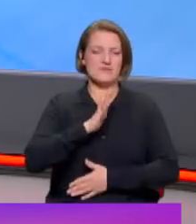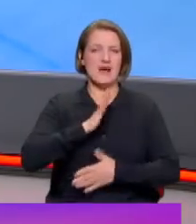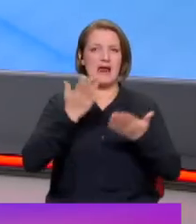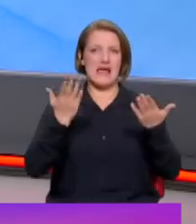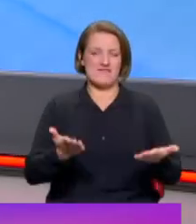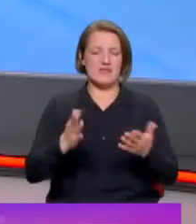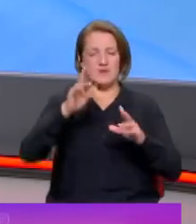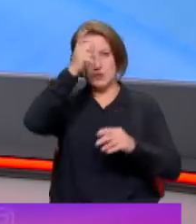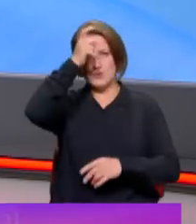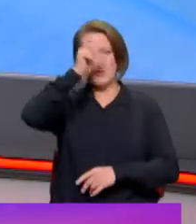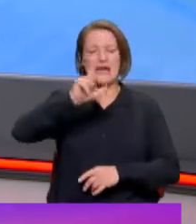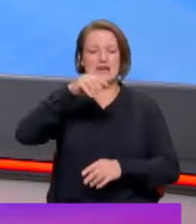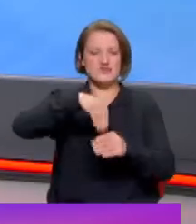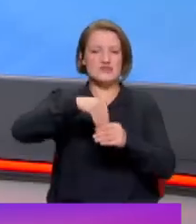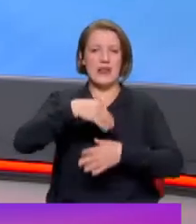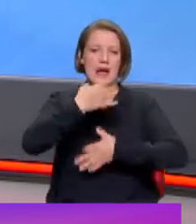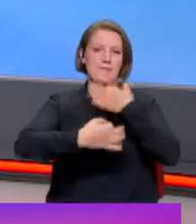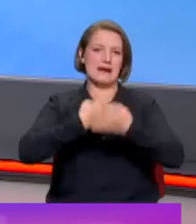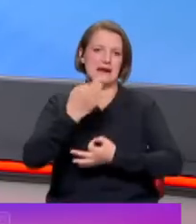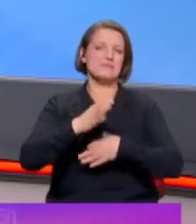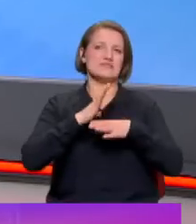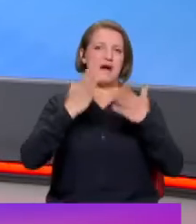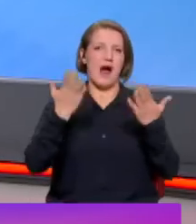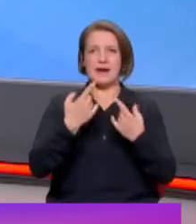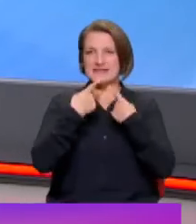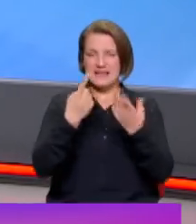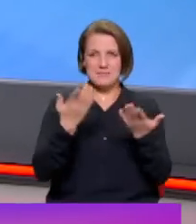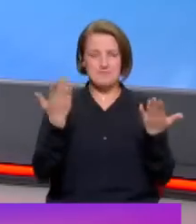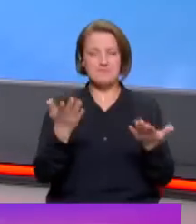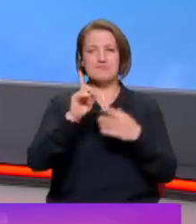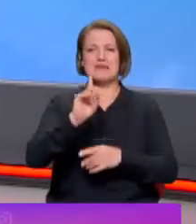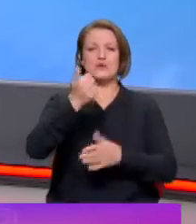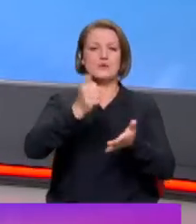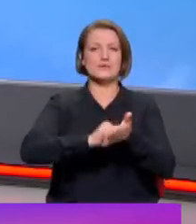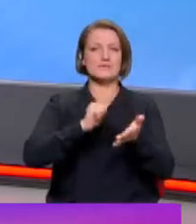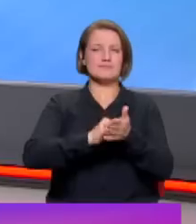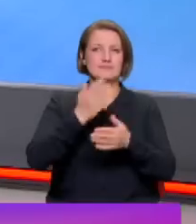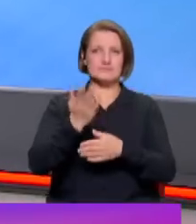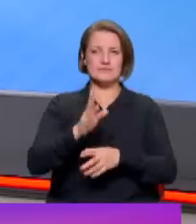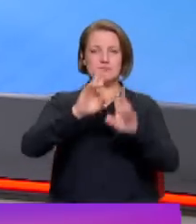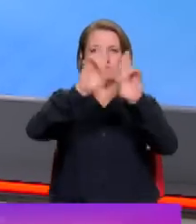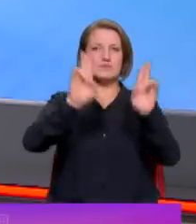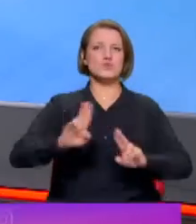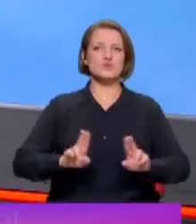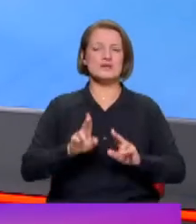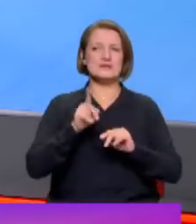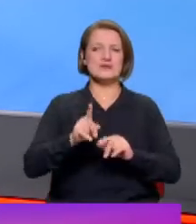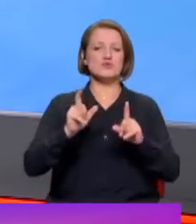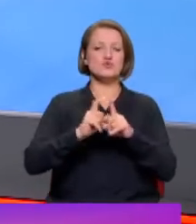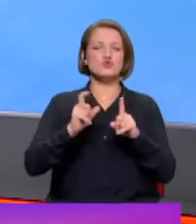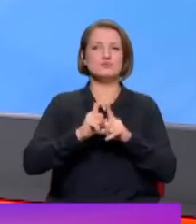tabii ki ülkemizden de aktaracak lım var diyelim hemen bir gün gazetesi ile Aslında uluslararası